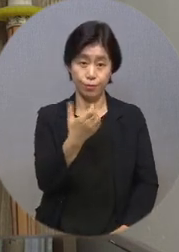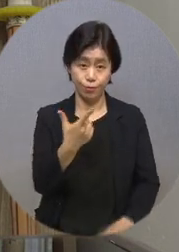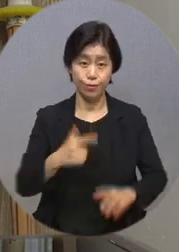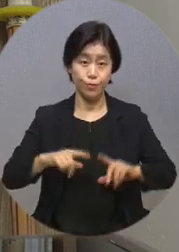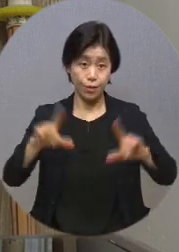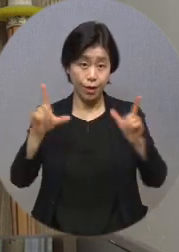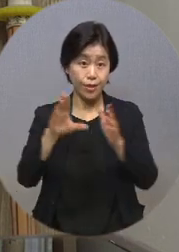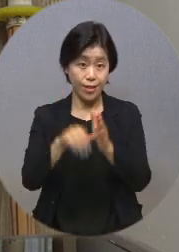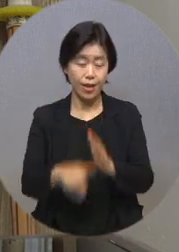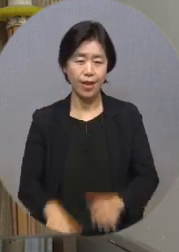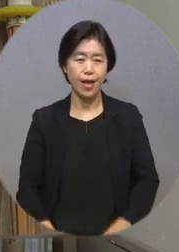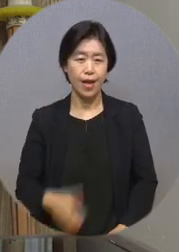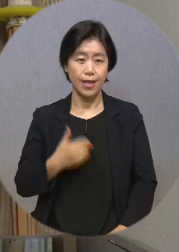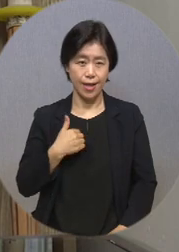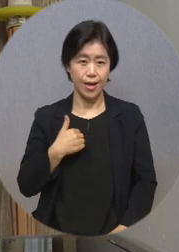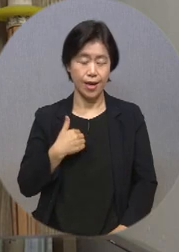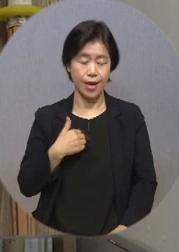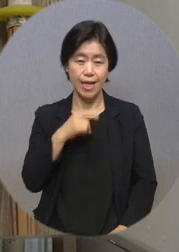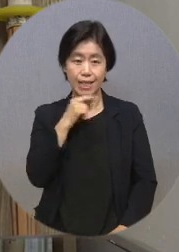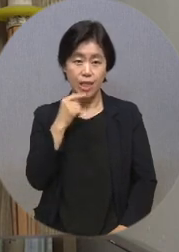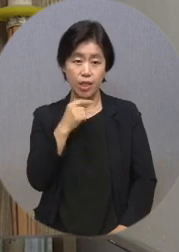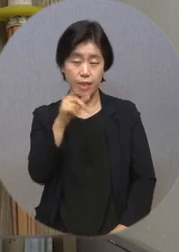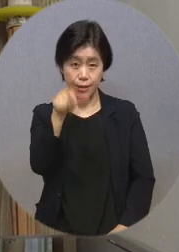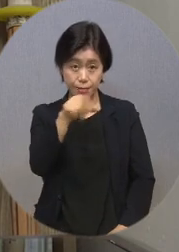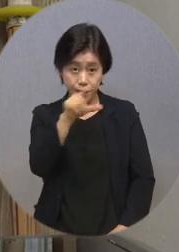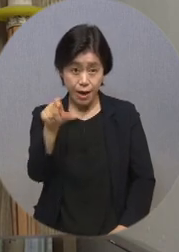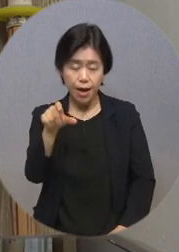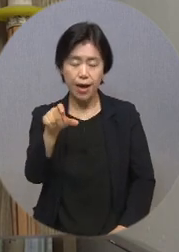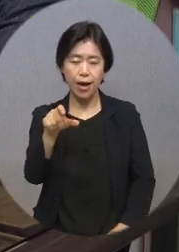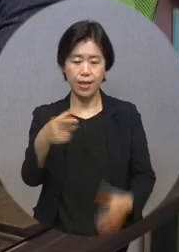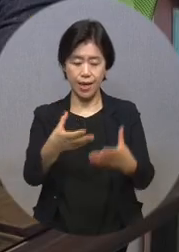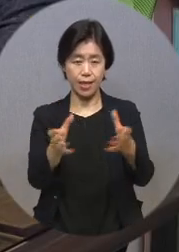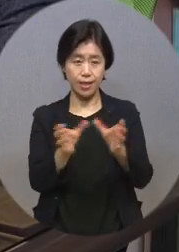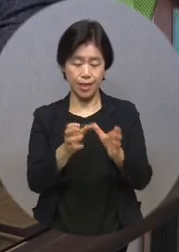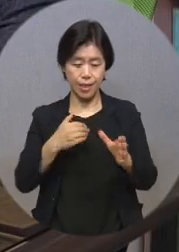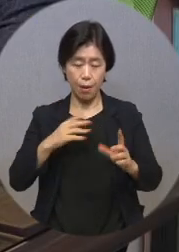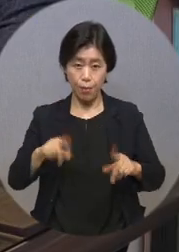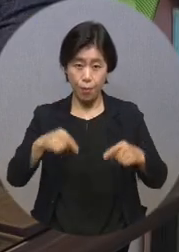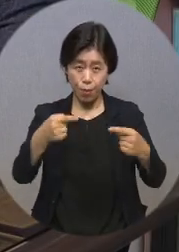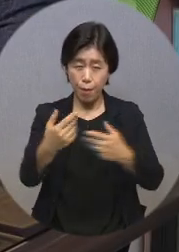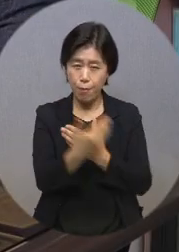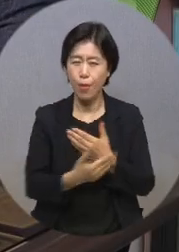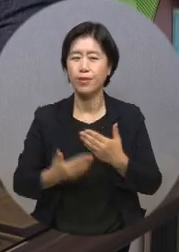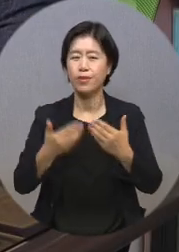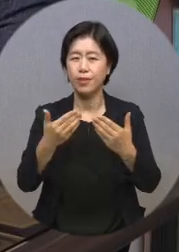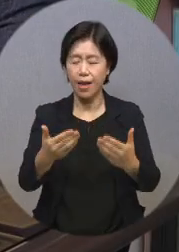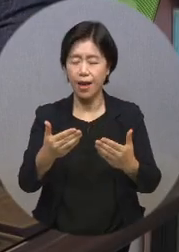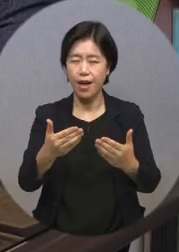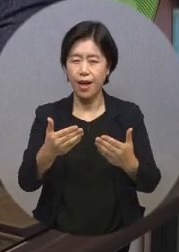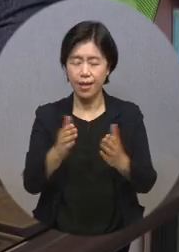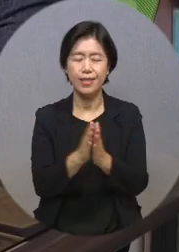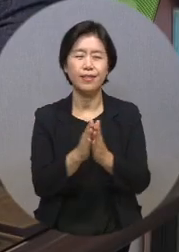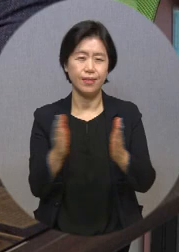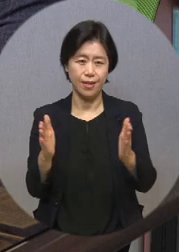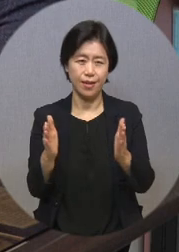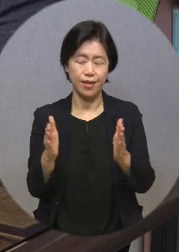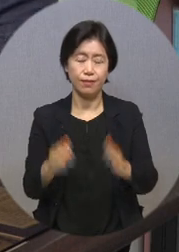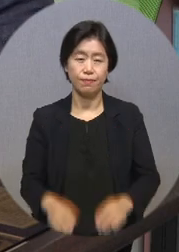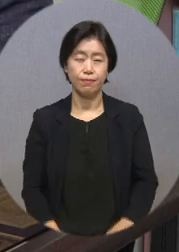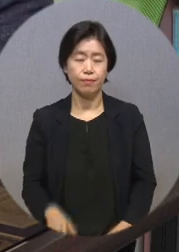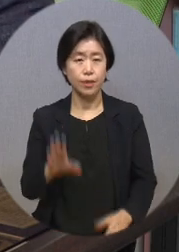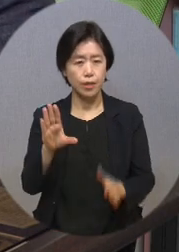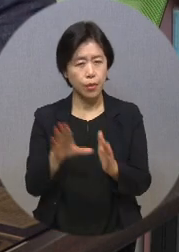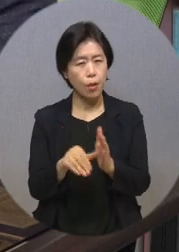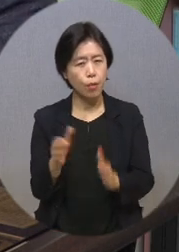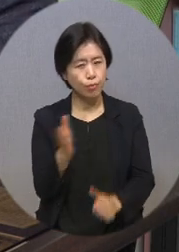제가 적시자 봉사원으로 본격적인 봉사활동에 참여를 하면서 아마 그때부터 준비된 운명이지